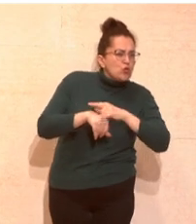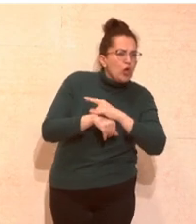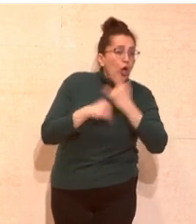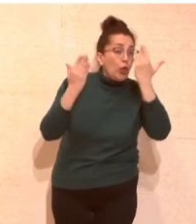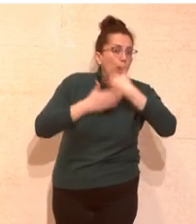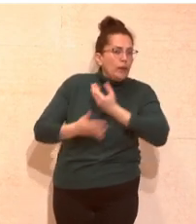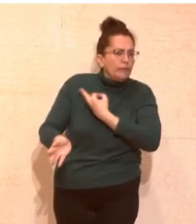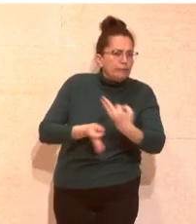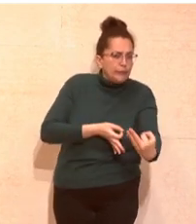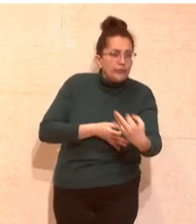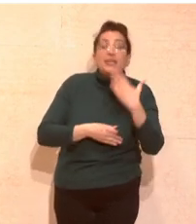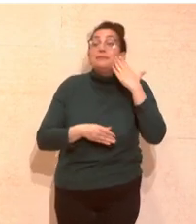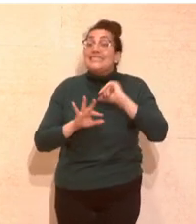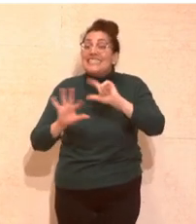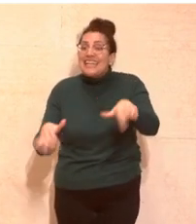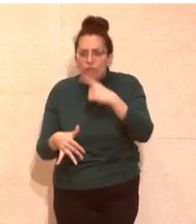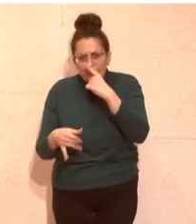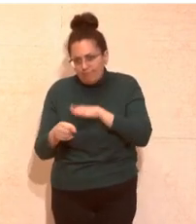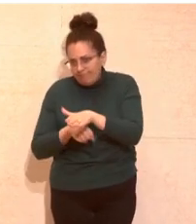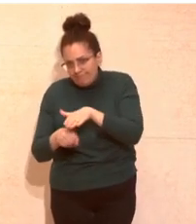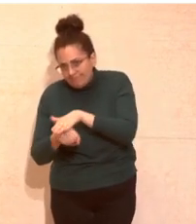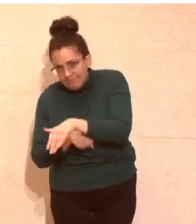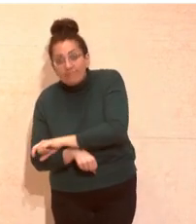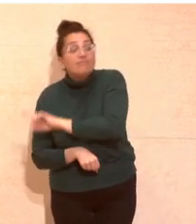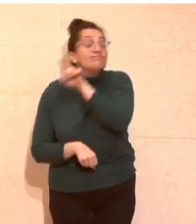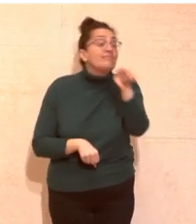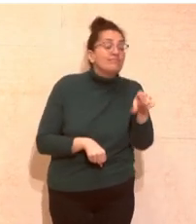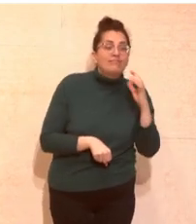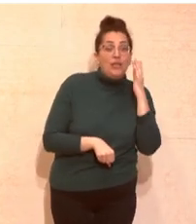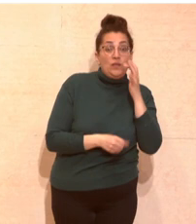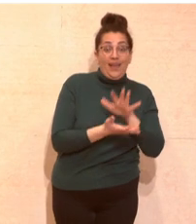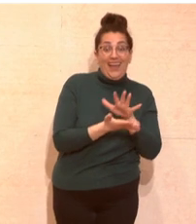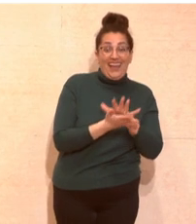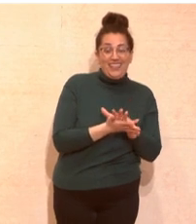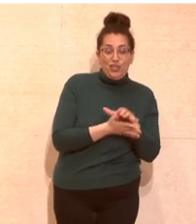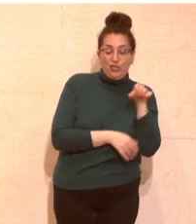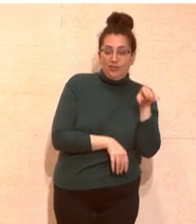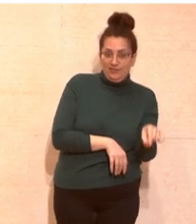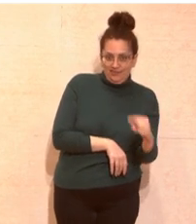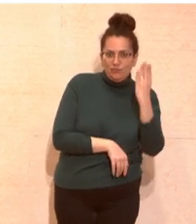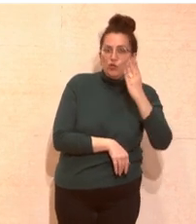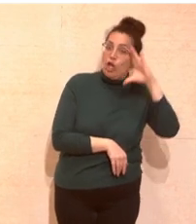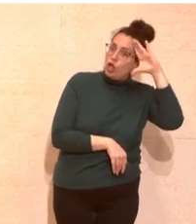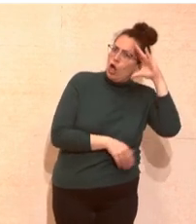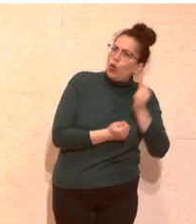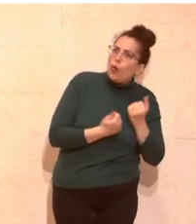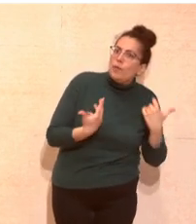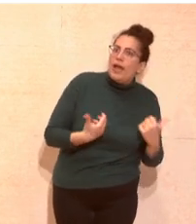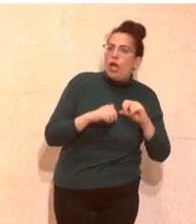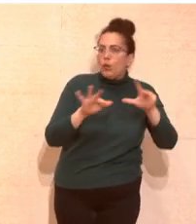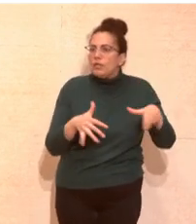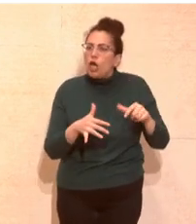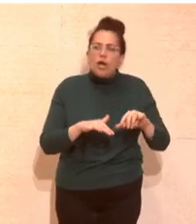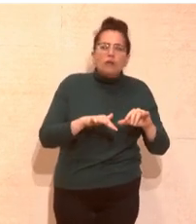là, quand on dort que 7 heures, c'est insuffisamment. Et pour un ado, eh bien, on va avoir des besoins qui sont quand même de 8-10 heures par